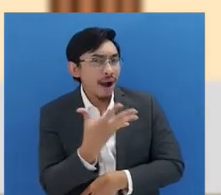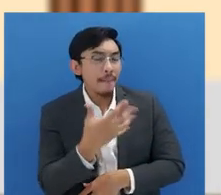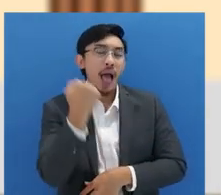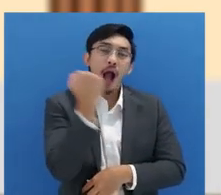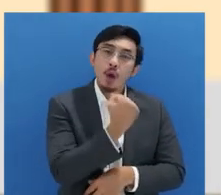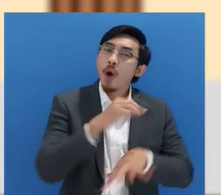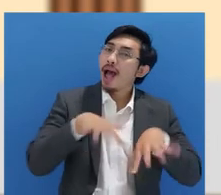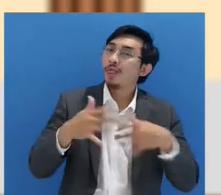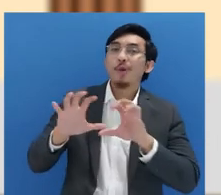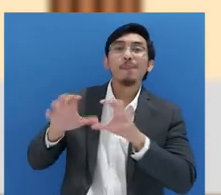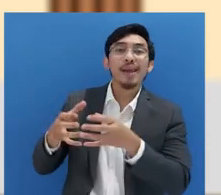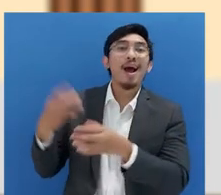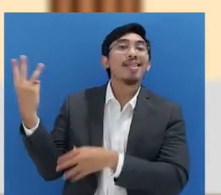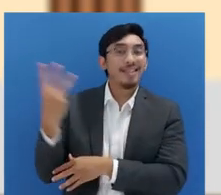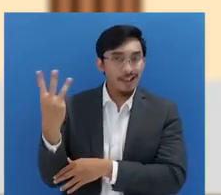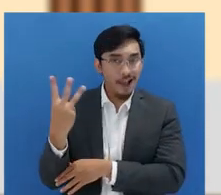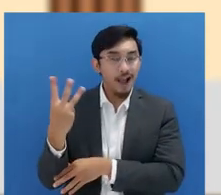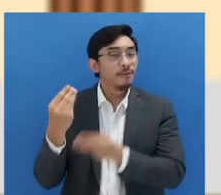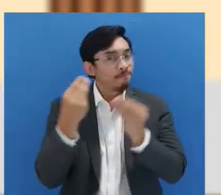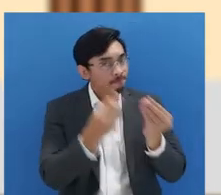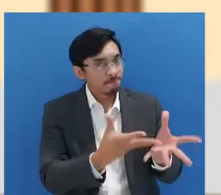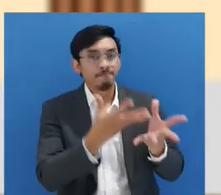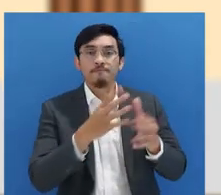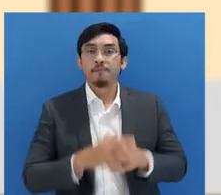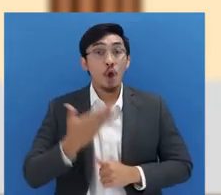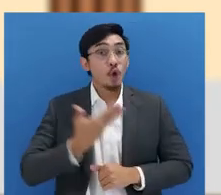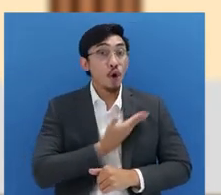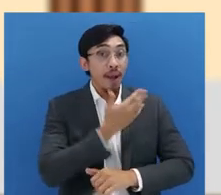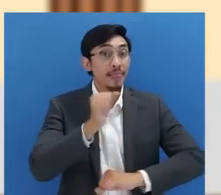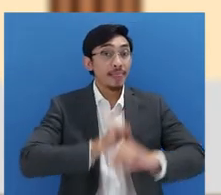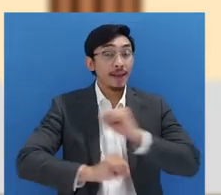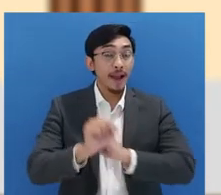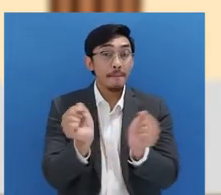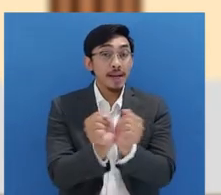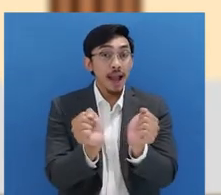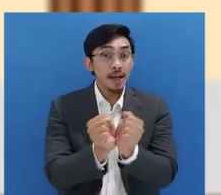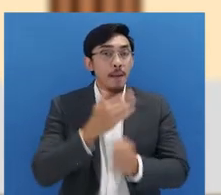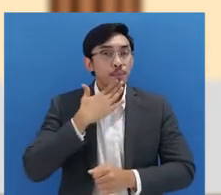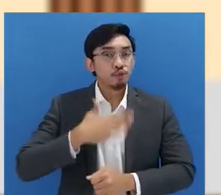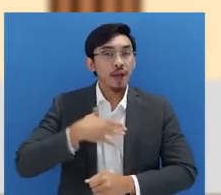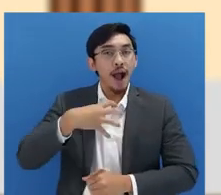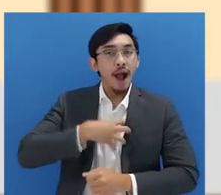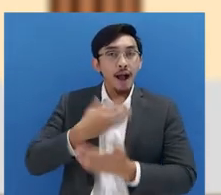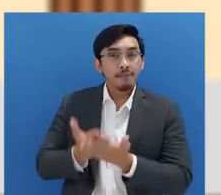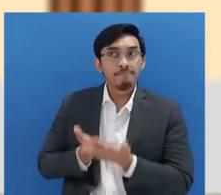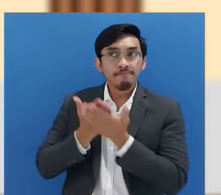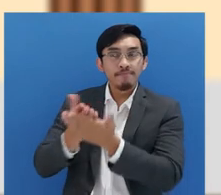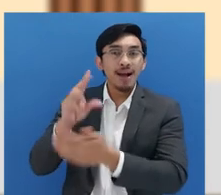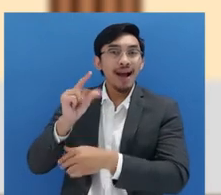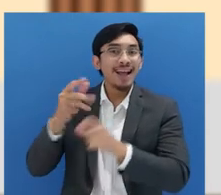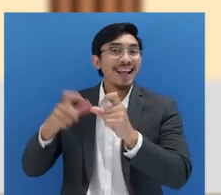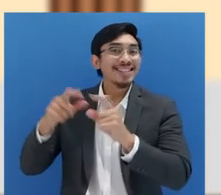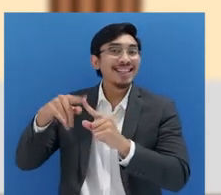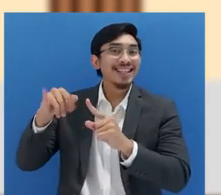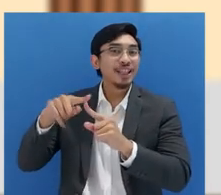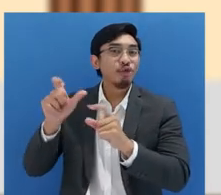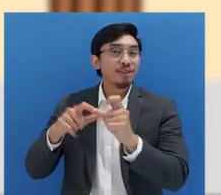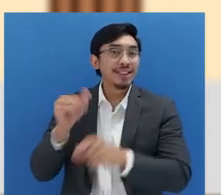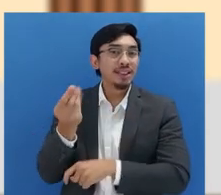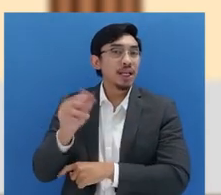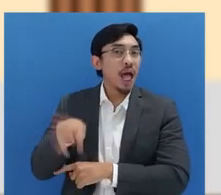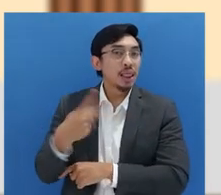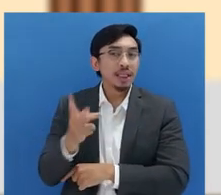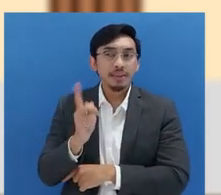oleh pelaku atau pihak ketiga. Korban tindak pidana berhak mengajukan restitusi berupa ganti kerugian atas kehilangan